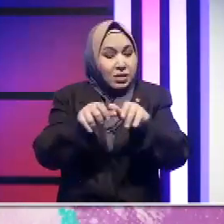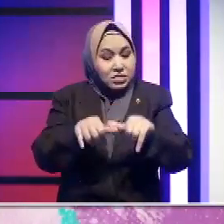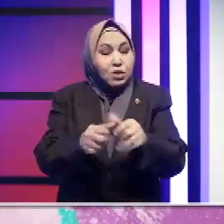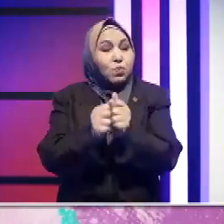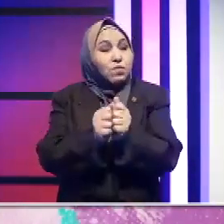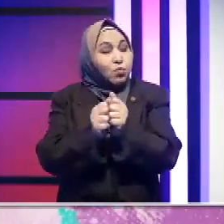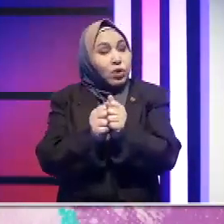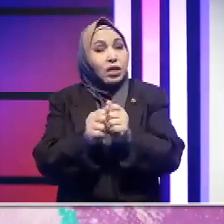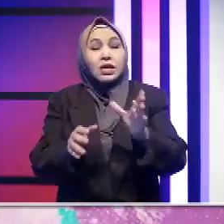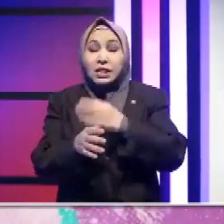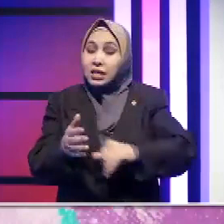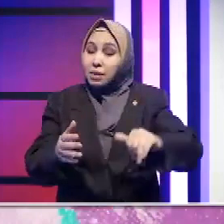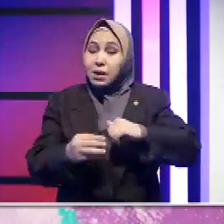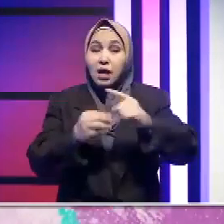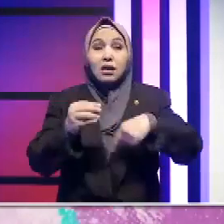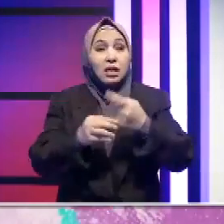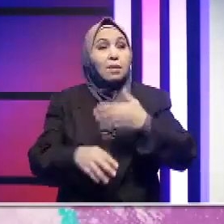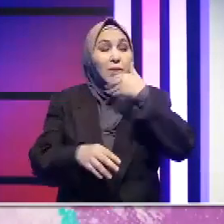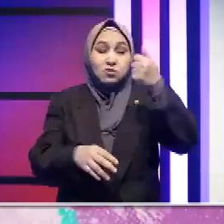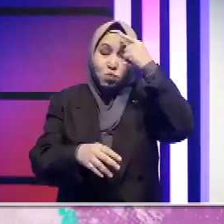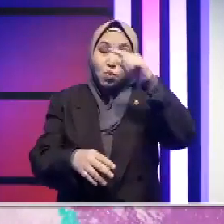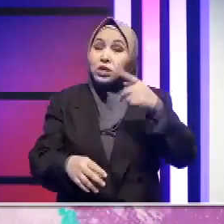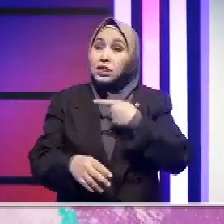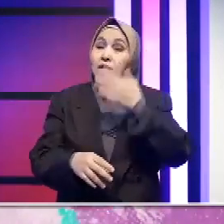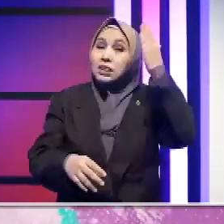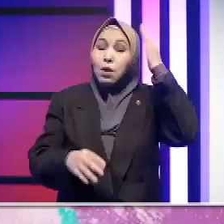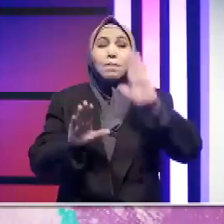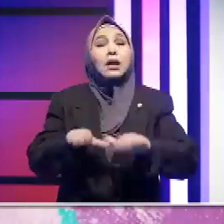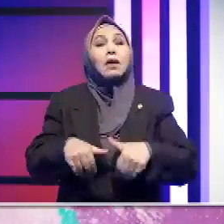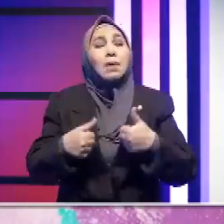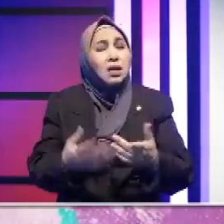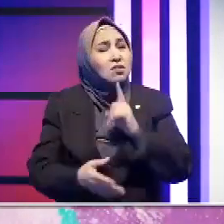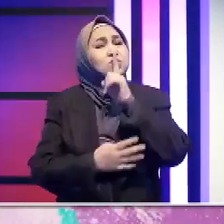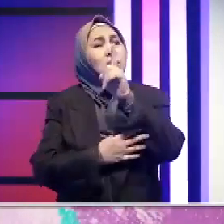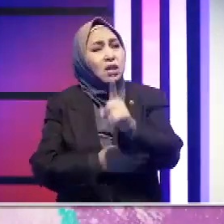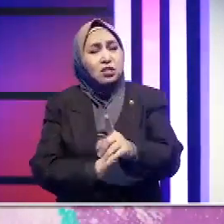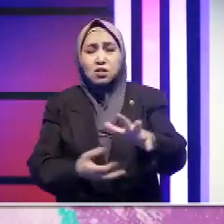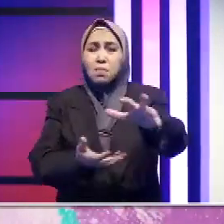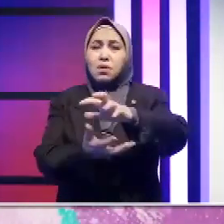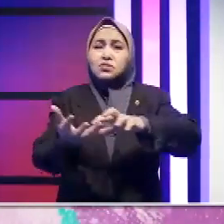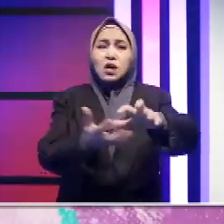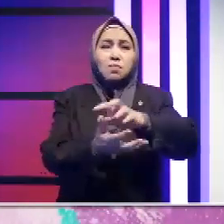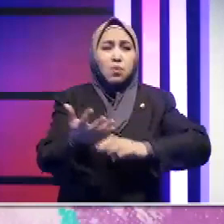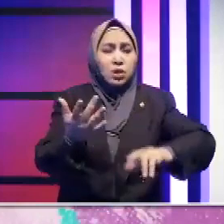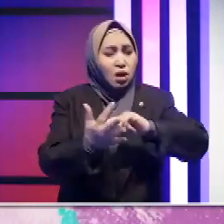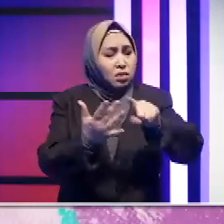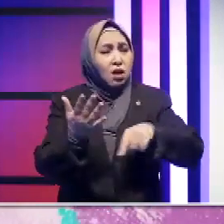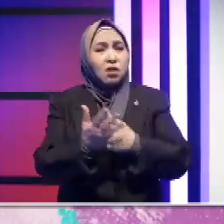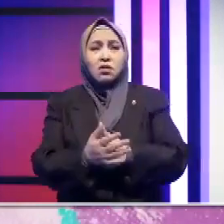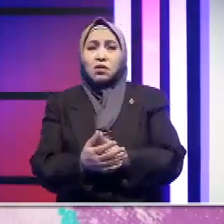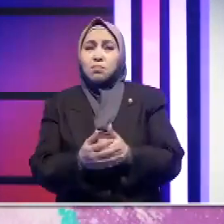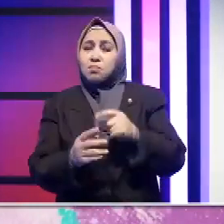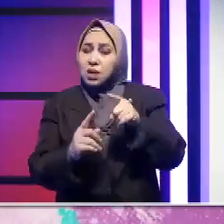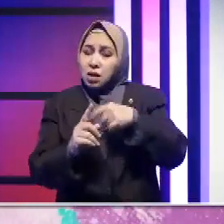ini adalah satu perkara yang amat menarik untuk kita ketahui Usage Usage manual sebenarnya kalau bercampur diantara satu sama lain ini